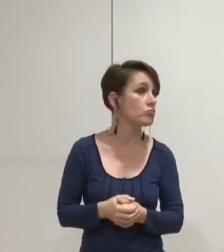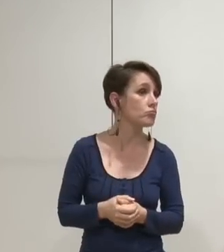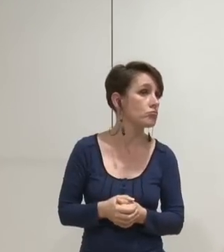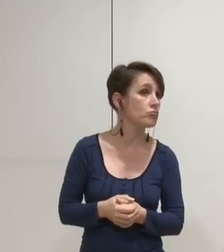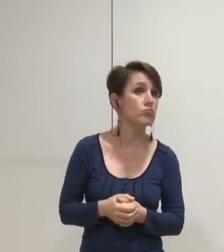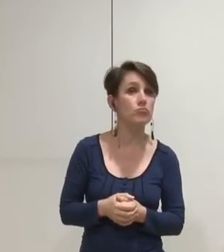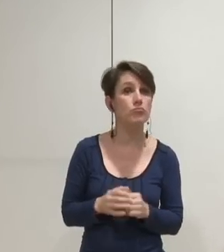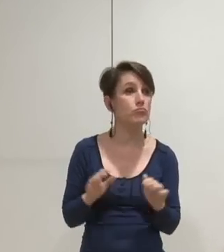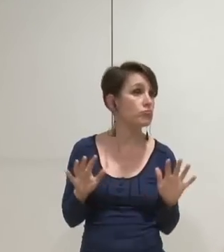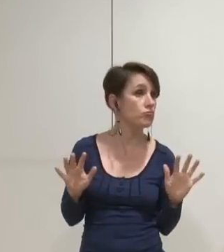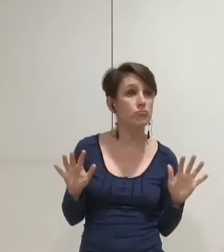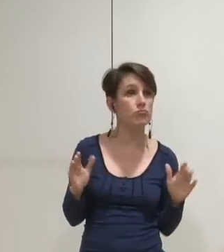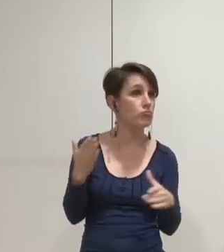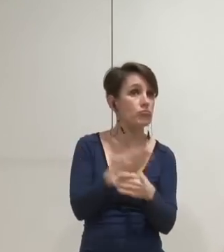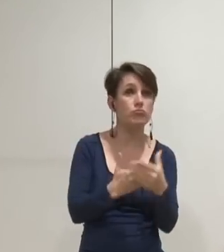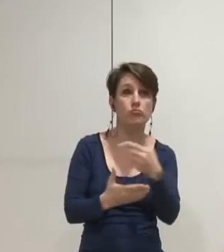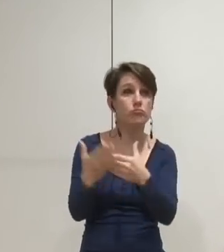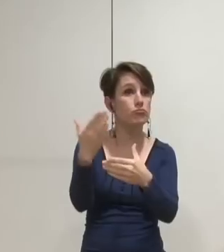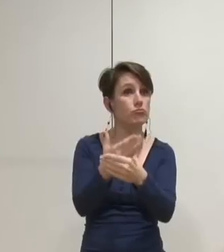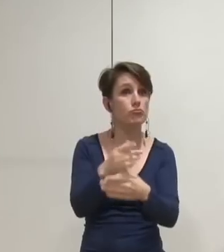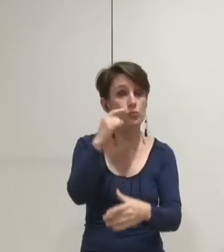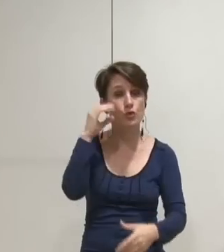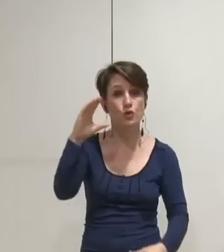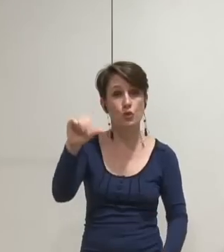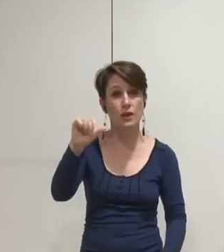diverses une prise de parole monsieur